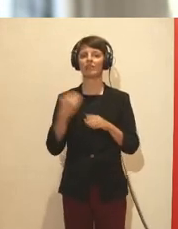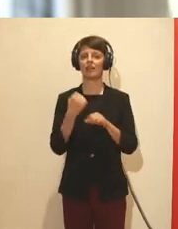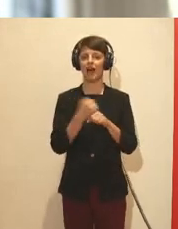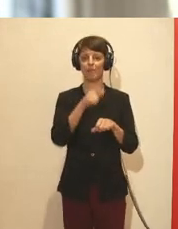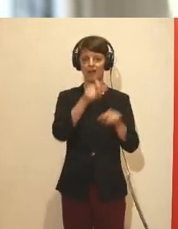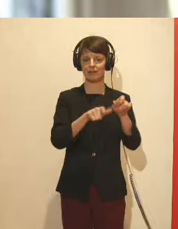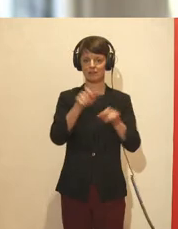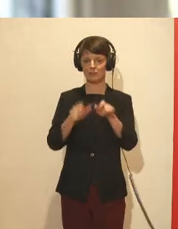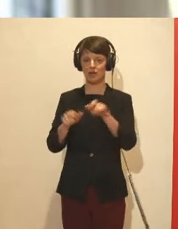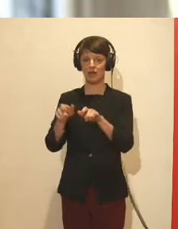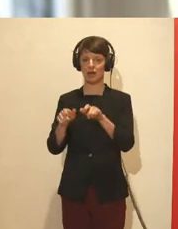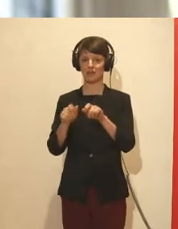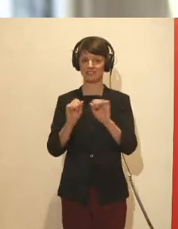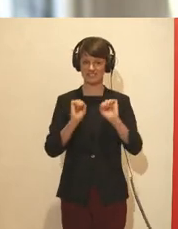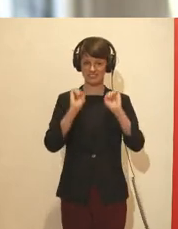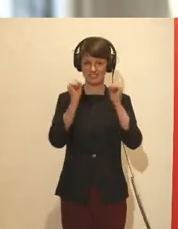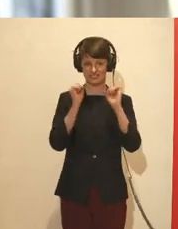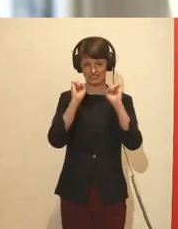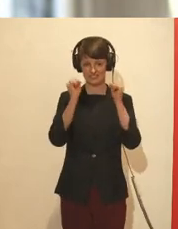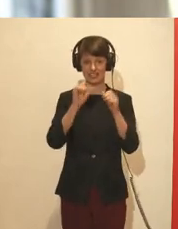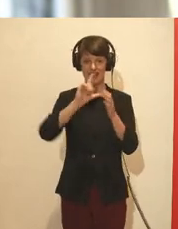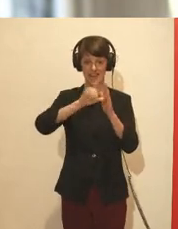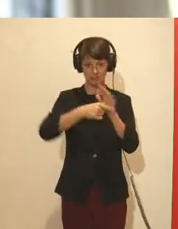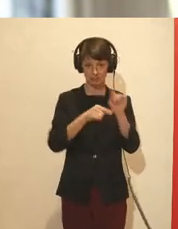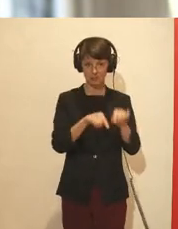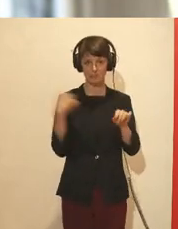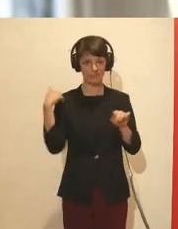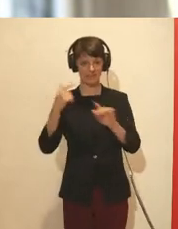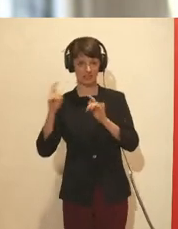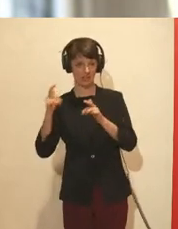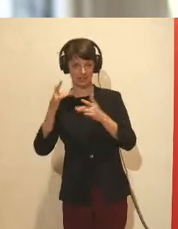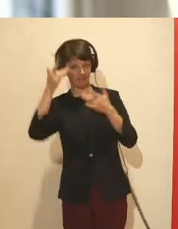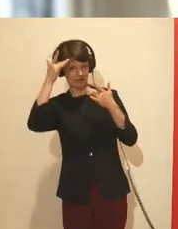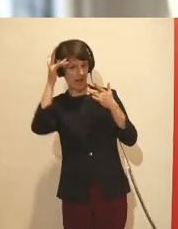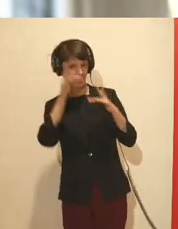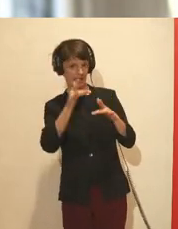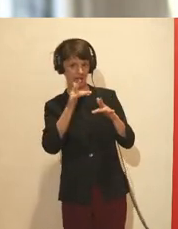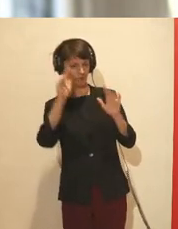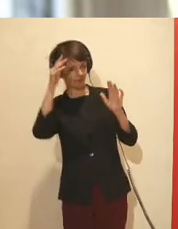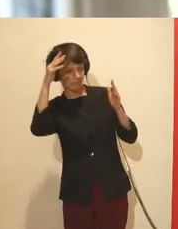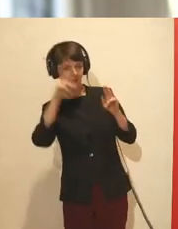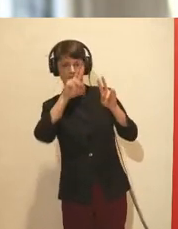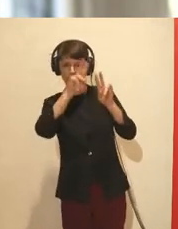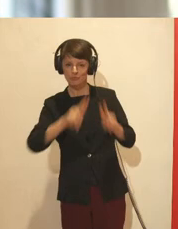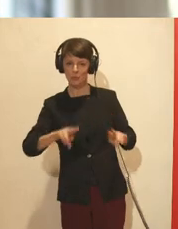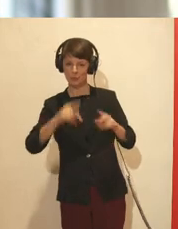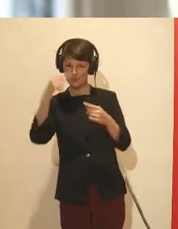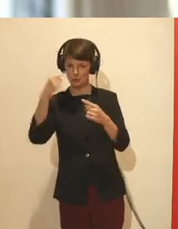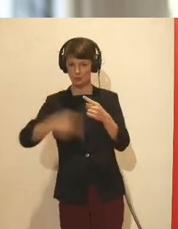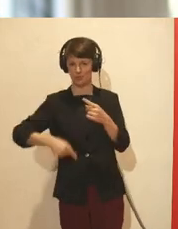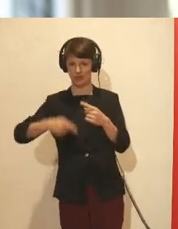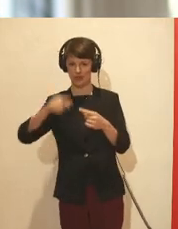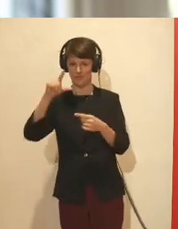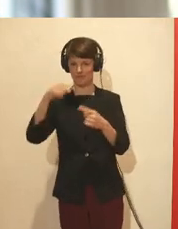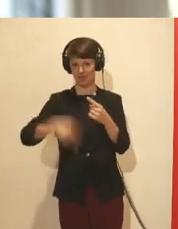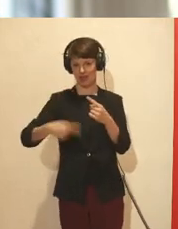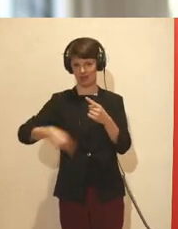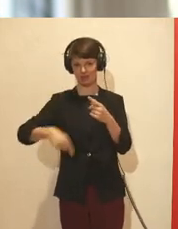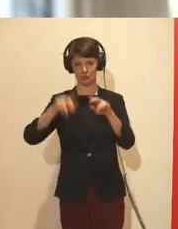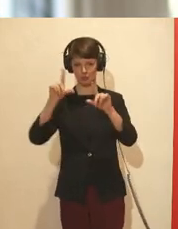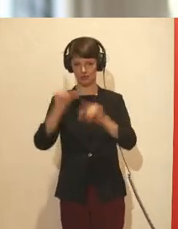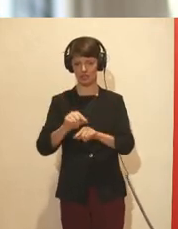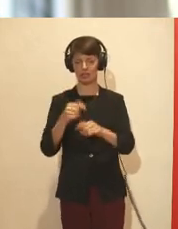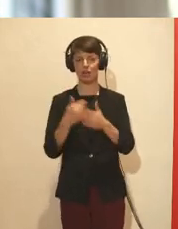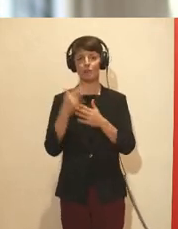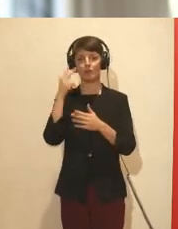von der gesellschaft anerkannt worden nicht genügend gewürdigt worden und deshalb denke ich dass die sozialdemokraten